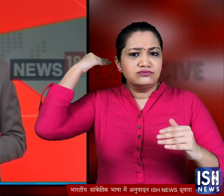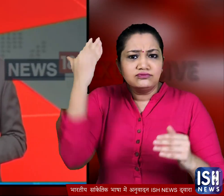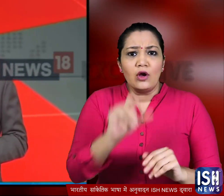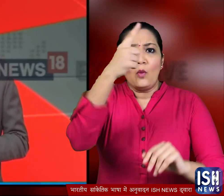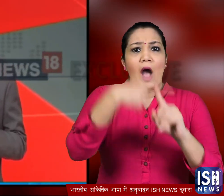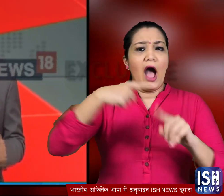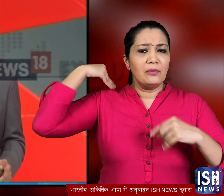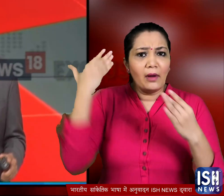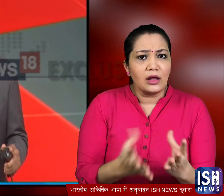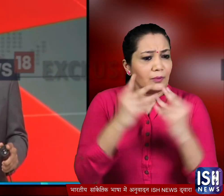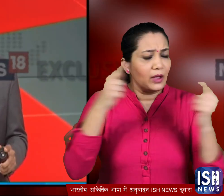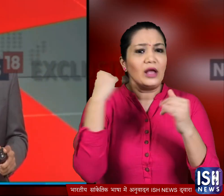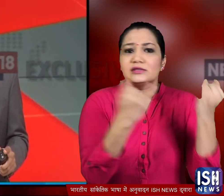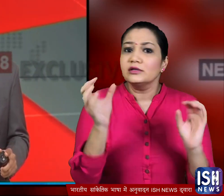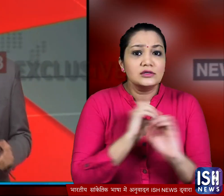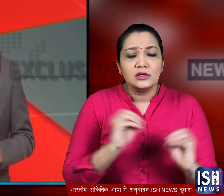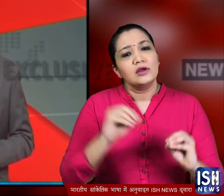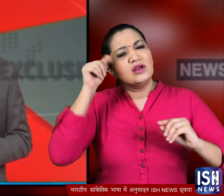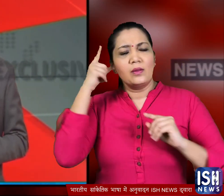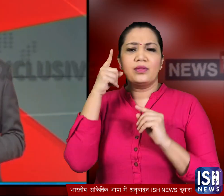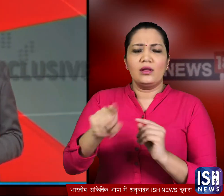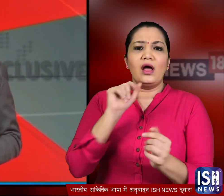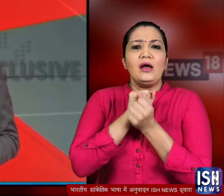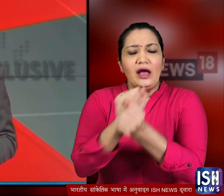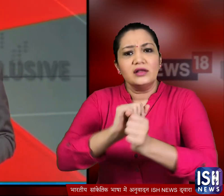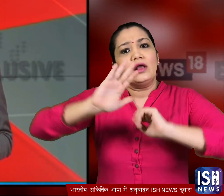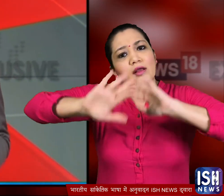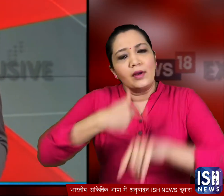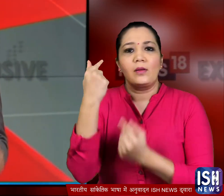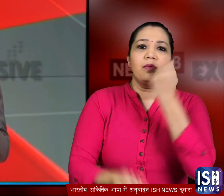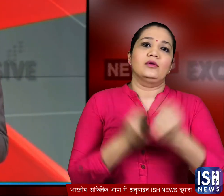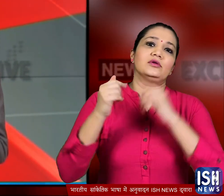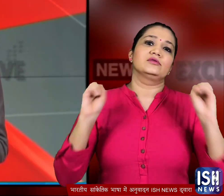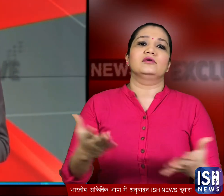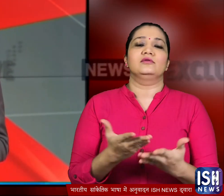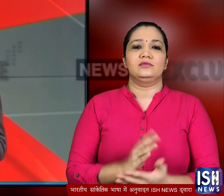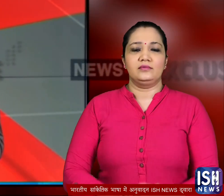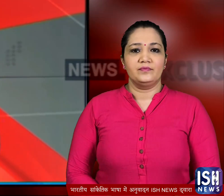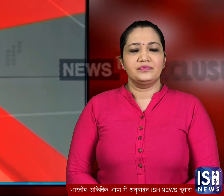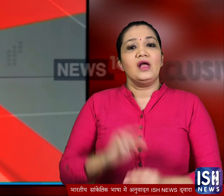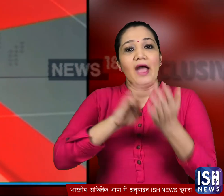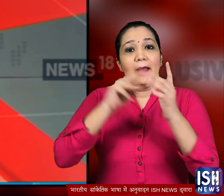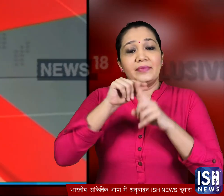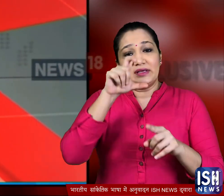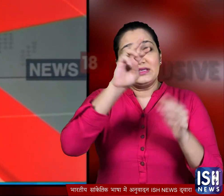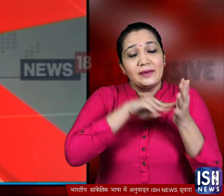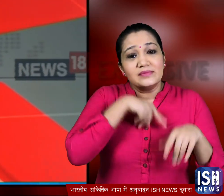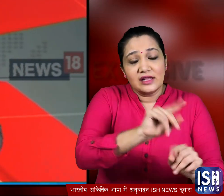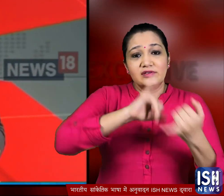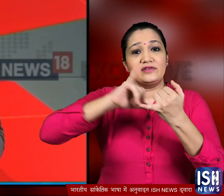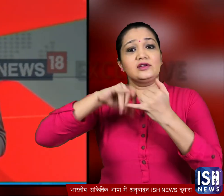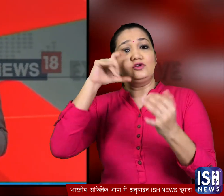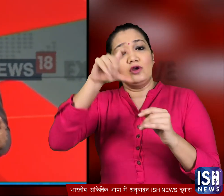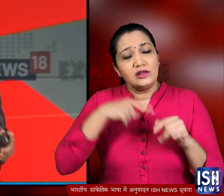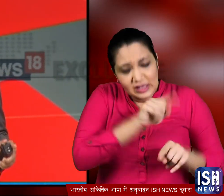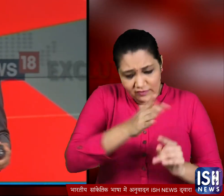होने की जांच में 1.5 महीने का वक्त लगा दिया, जिसकी वजह से आरोपियों की गिरफ्तारी के बाद भी राजनीति शुरू हो गई, जिस पर खुद एमपी के मुख्यमंत्री शिवराज